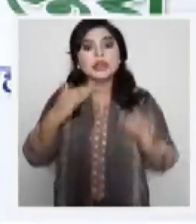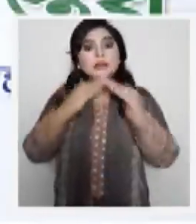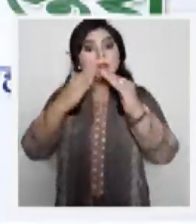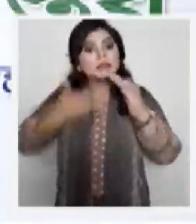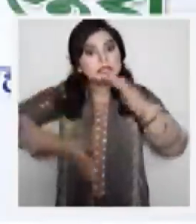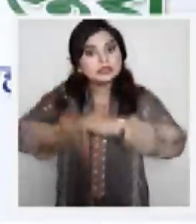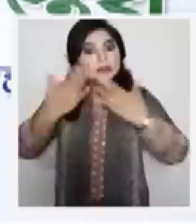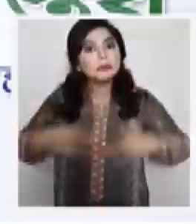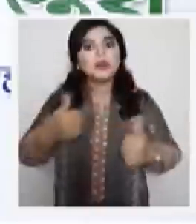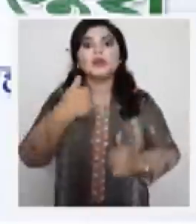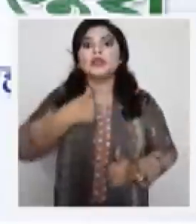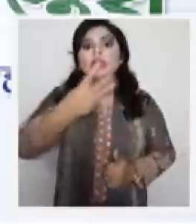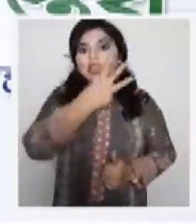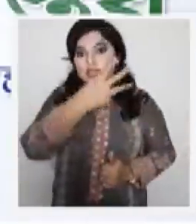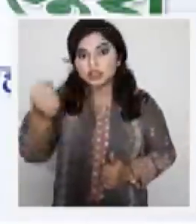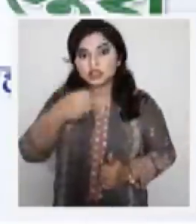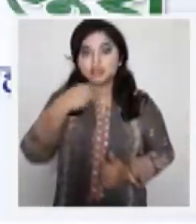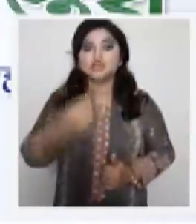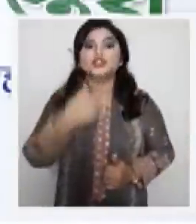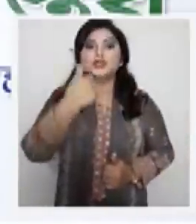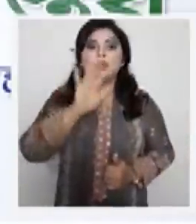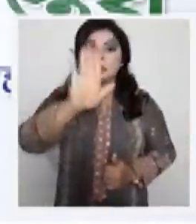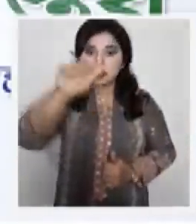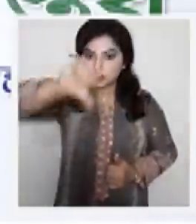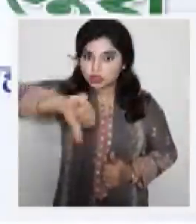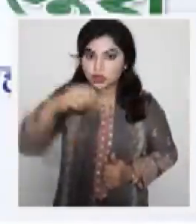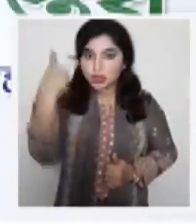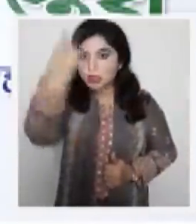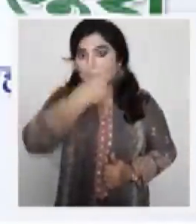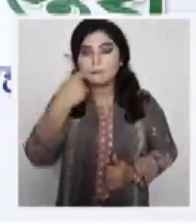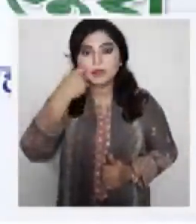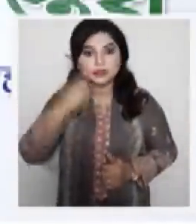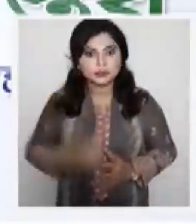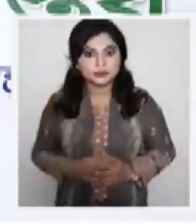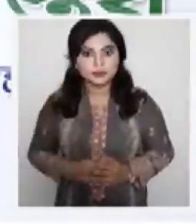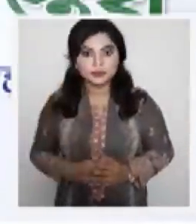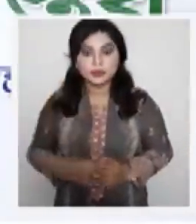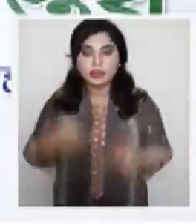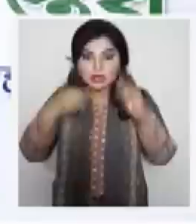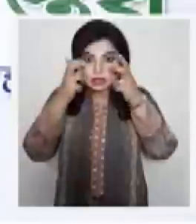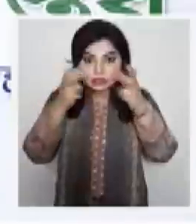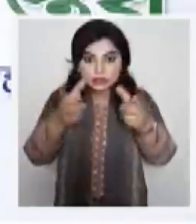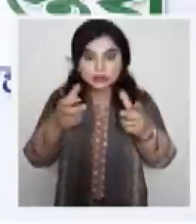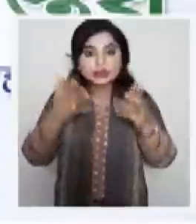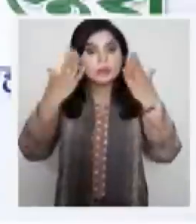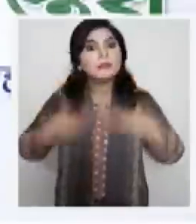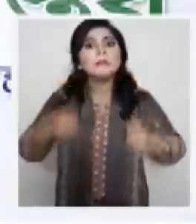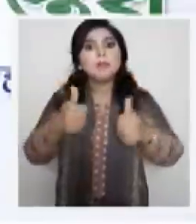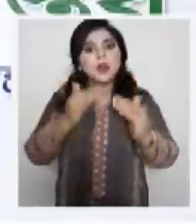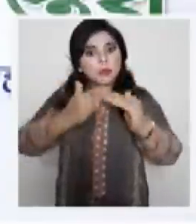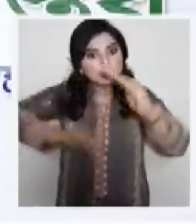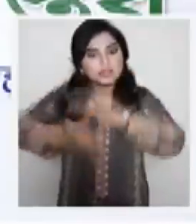24 ঘন্টায় নতুন করে আইসোলেশনে 635 জন, 24 ঘন্টায় আইসোলেশন থেকে মুক্ত হয়েছেন 359 জন, এ পর্যন্ত